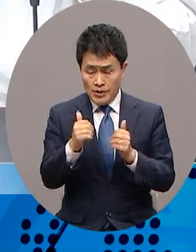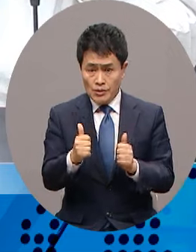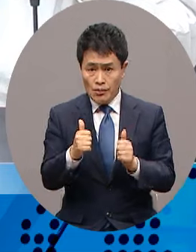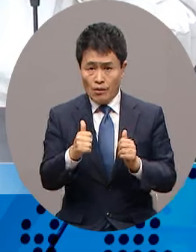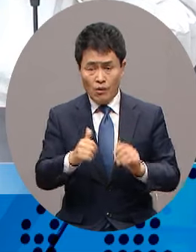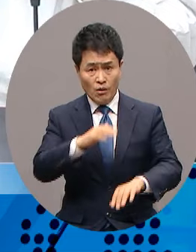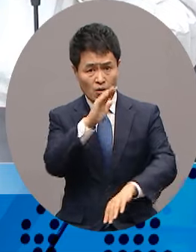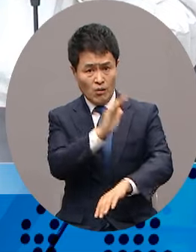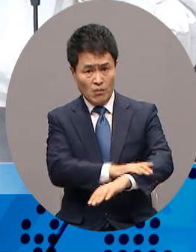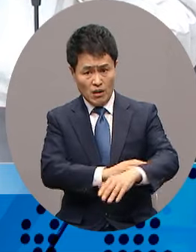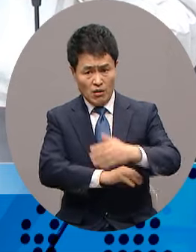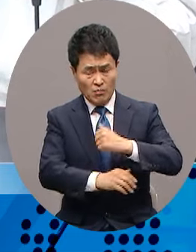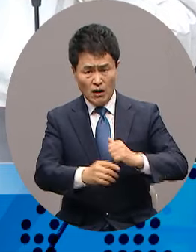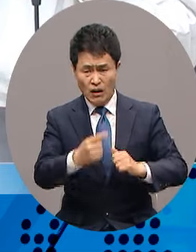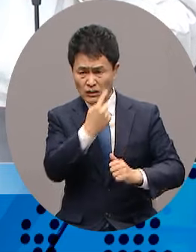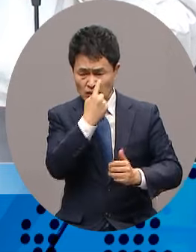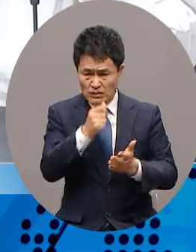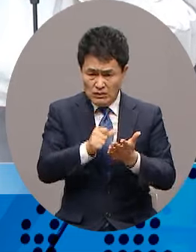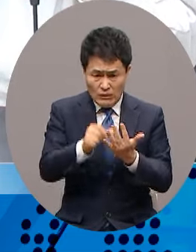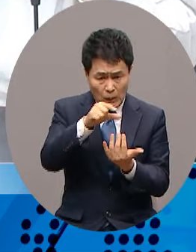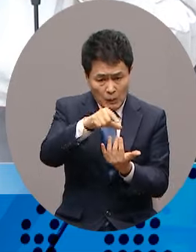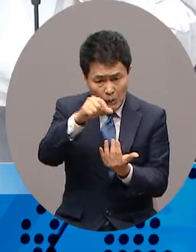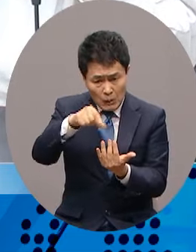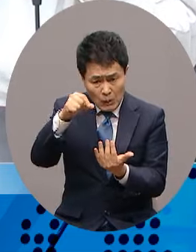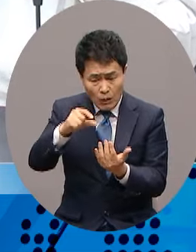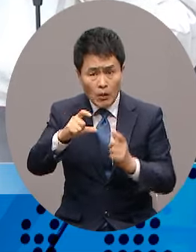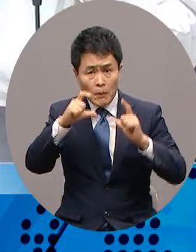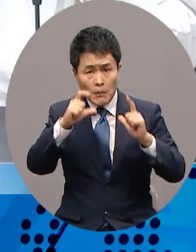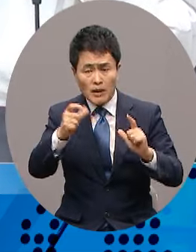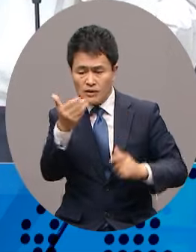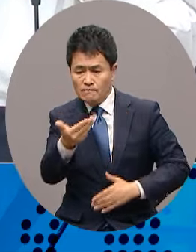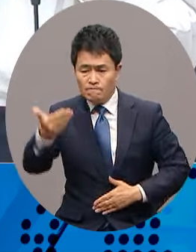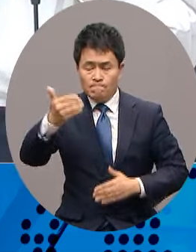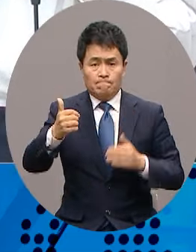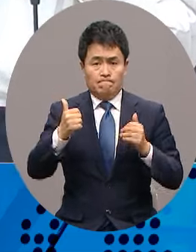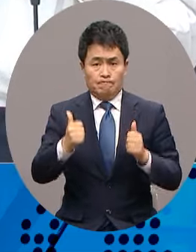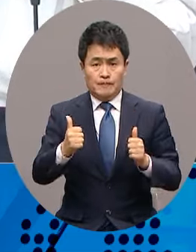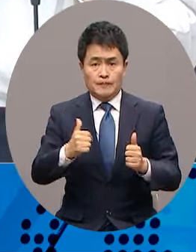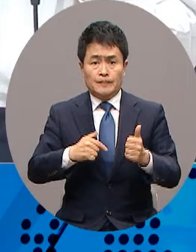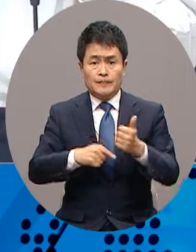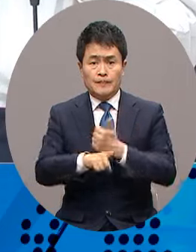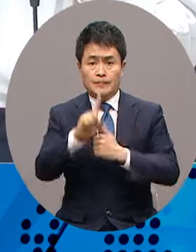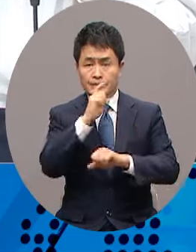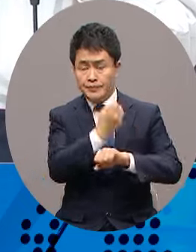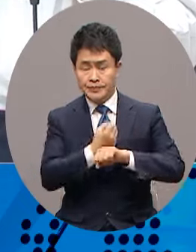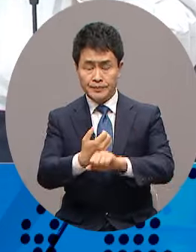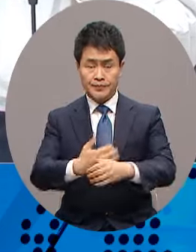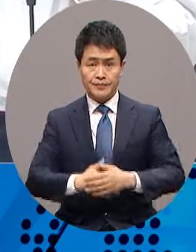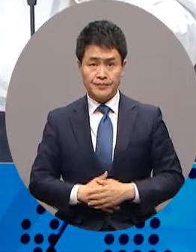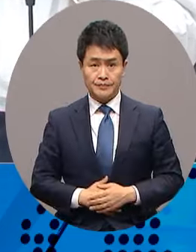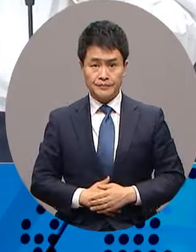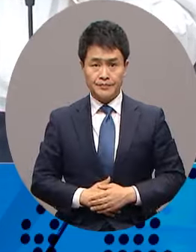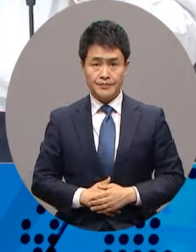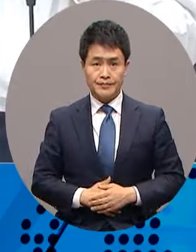편파적으로 증거를 취사 선택했다며 항소의 뜻을 밝혔습니다 지금까지 수원지법에서 전해드렸습니다